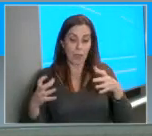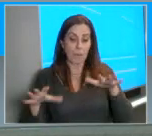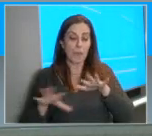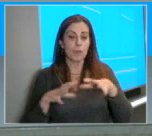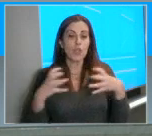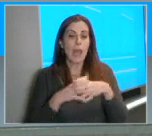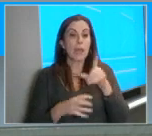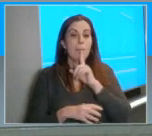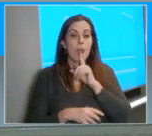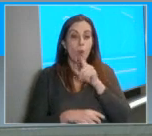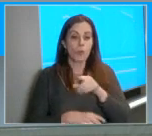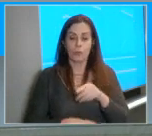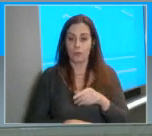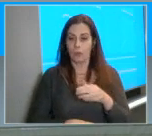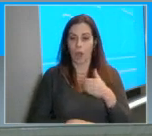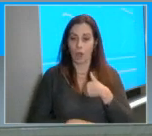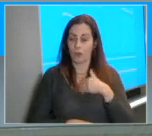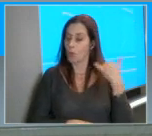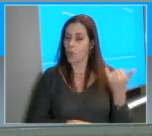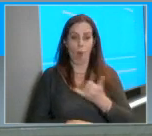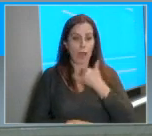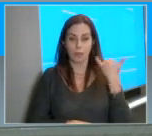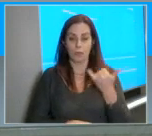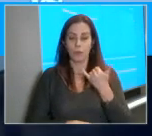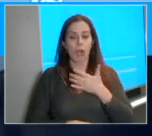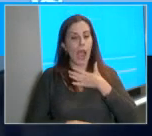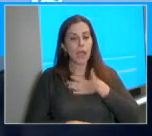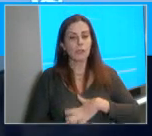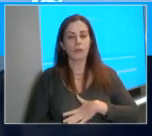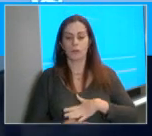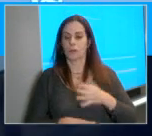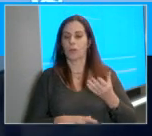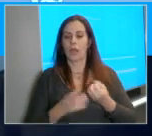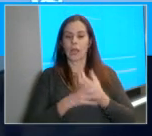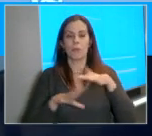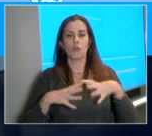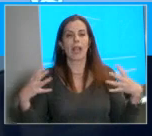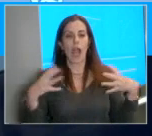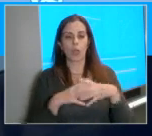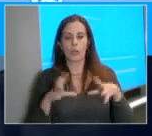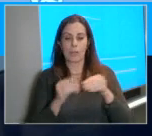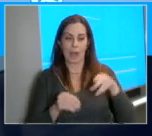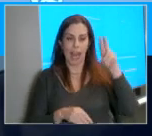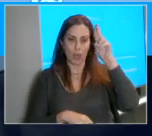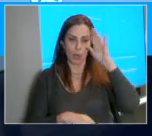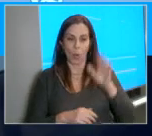מיעוט. אנחנו כל הזמן חתרנו להקמת ממשלת אחדות עם